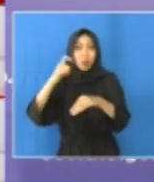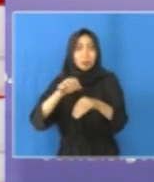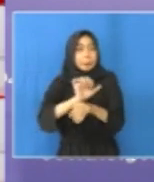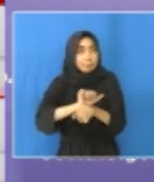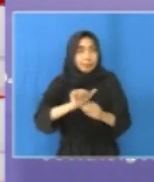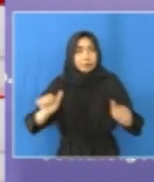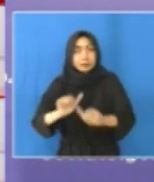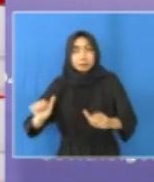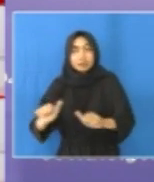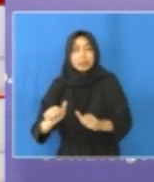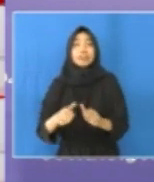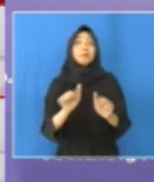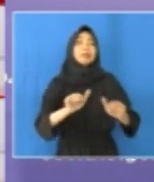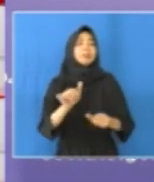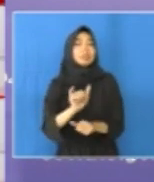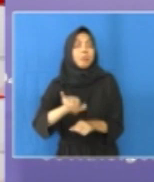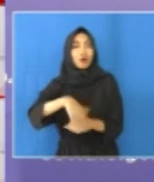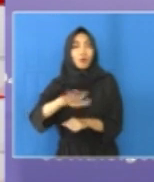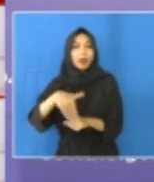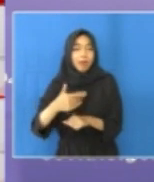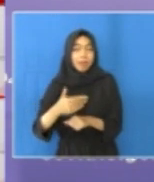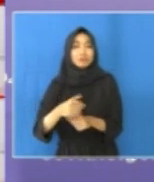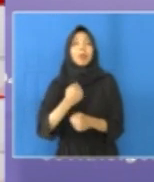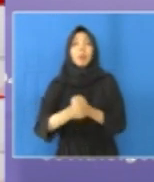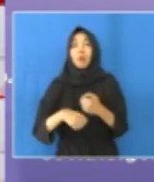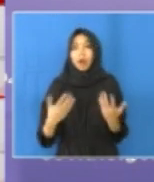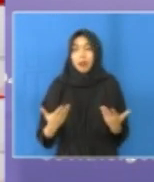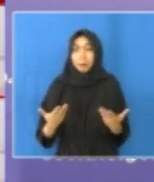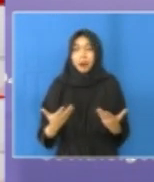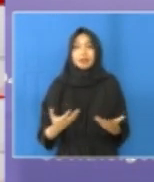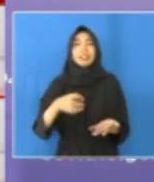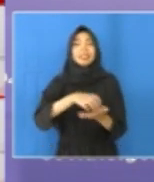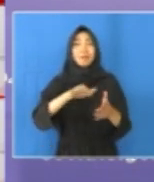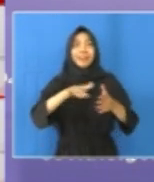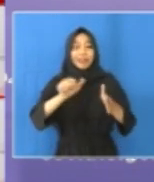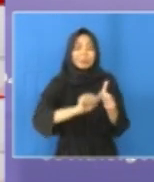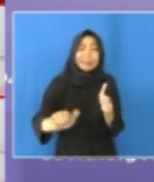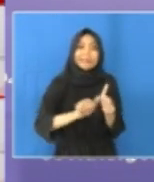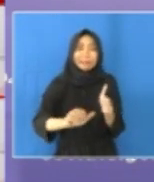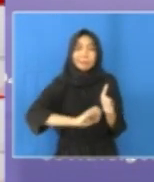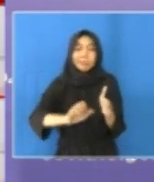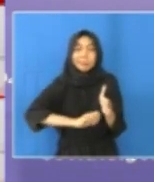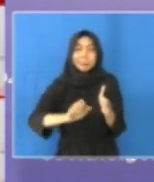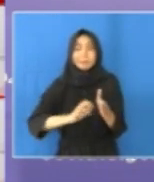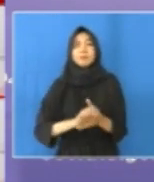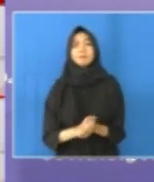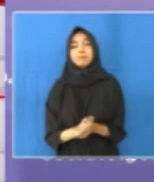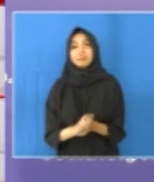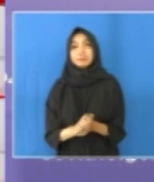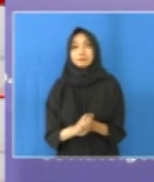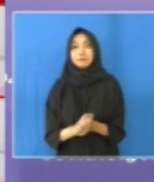bersama keluarga untuk menguras dan membersihkan tempat penampungan air menutup